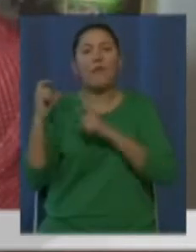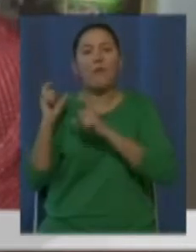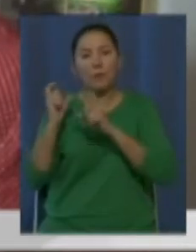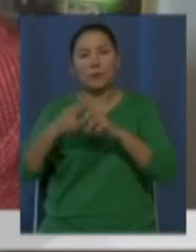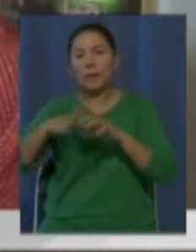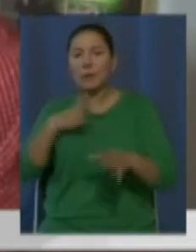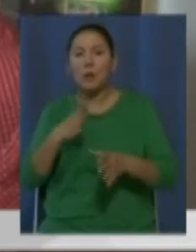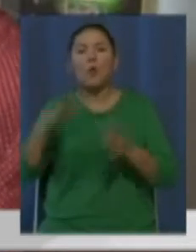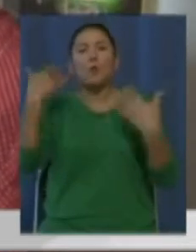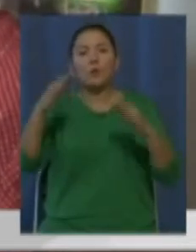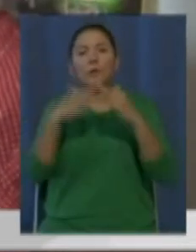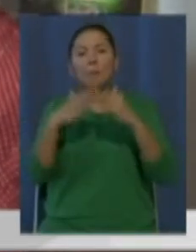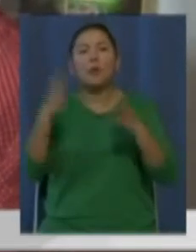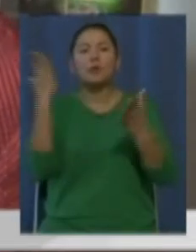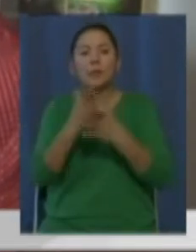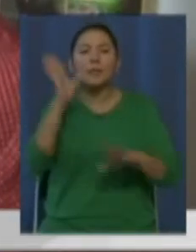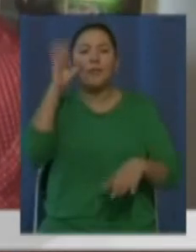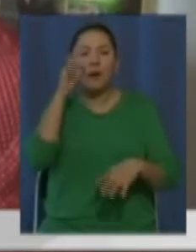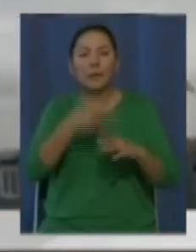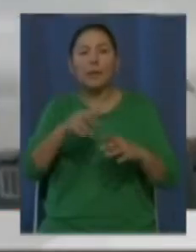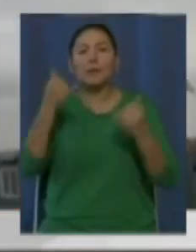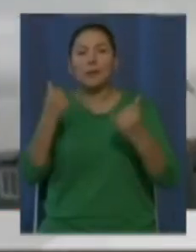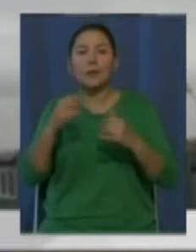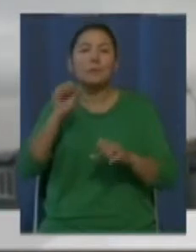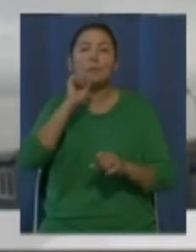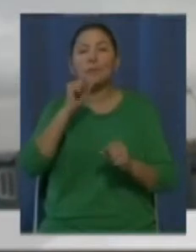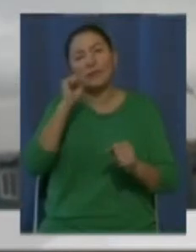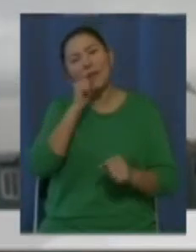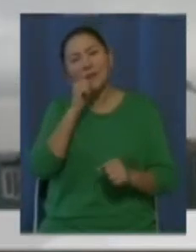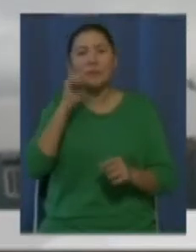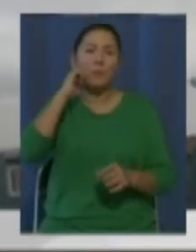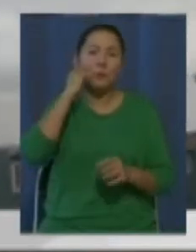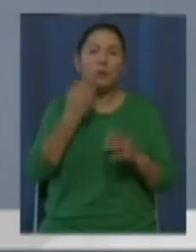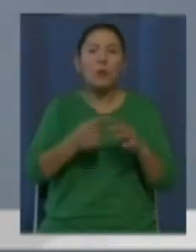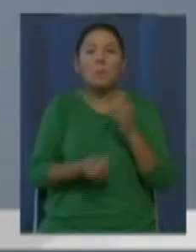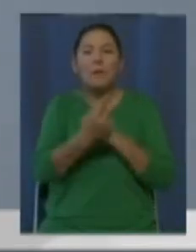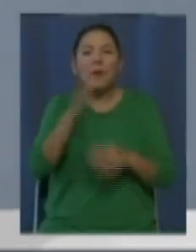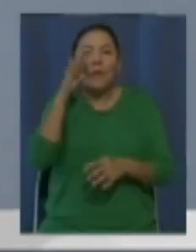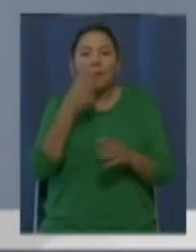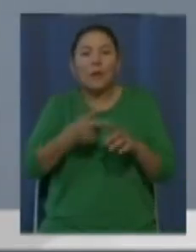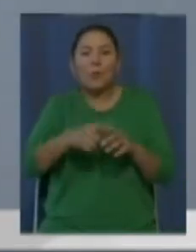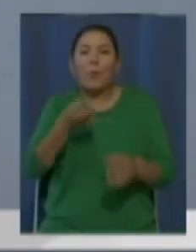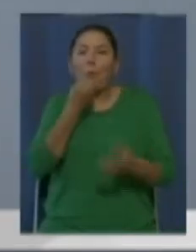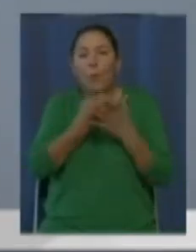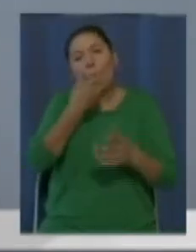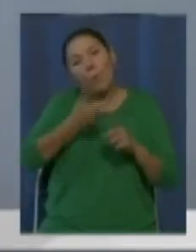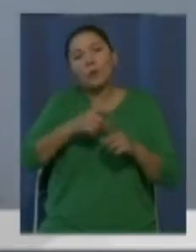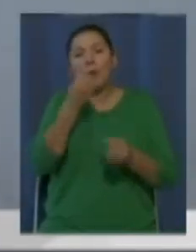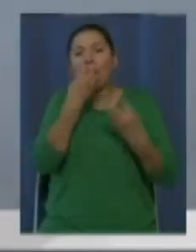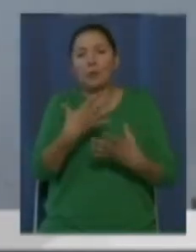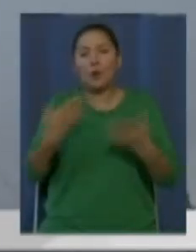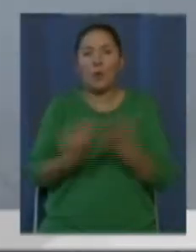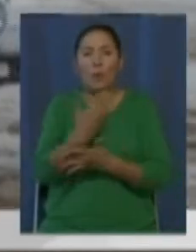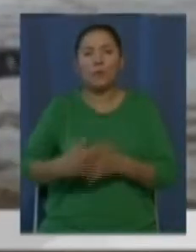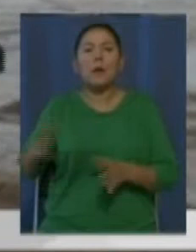солар. Таза су. Ауылда ауыз сумен қамтамасыз етуге республика қазынасынан 80 миллион теңге қаржы